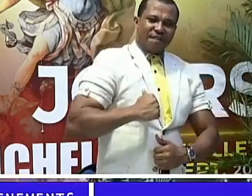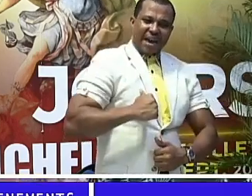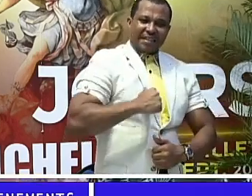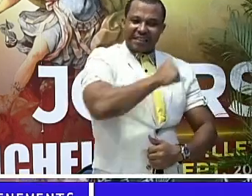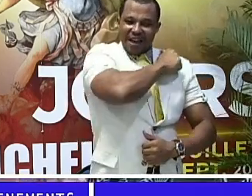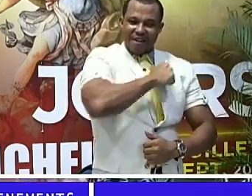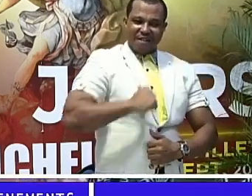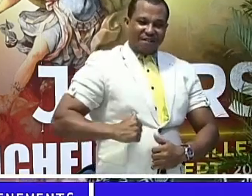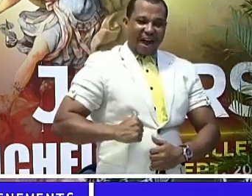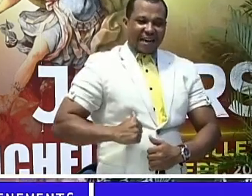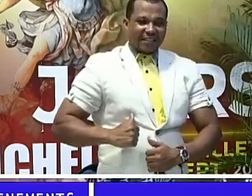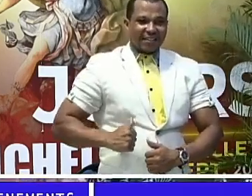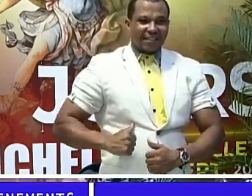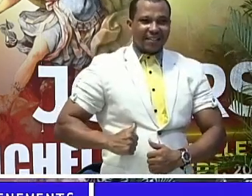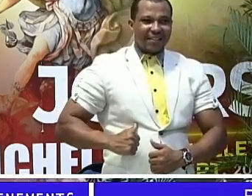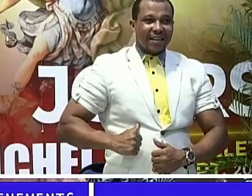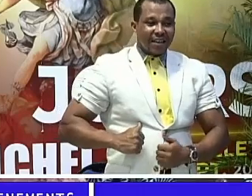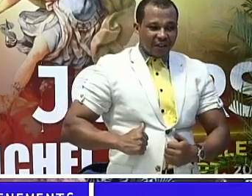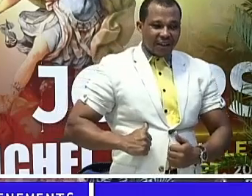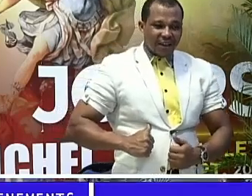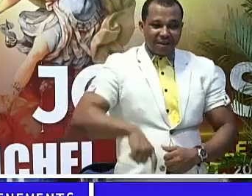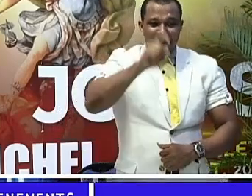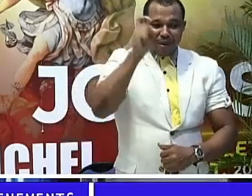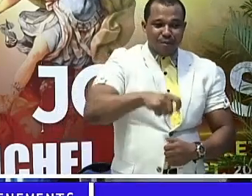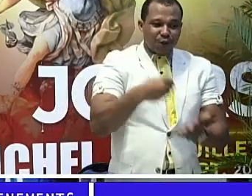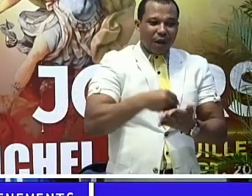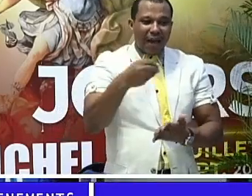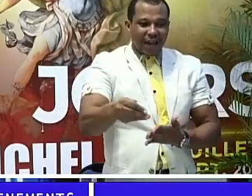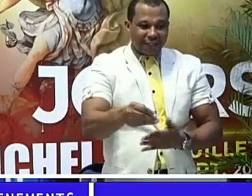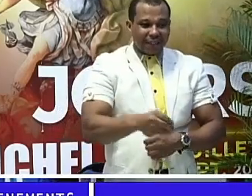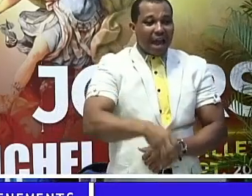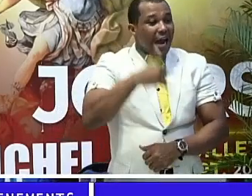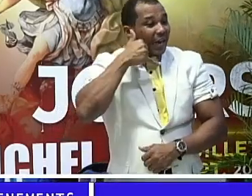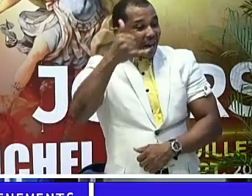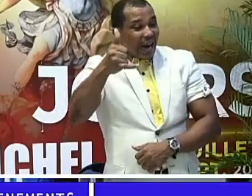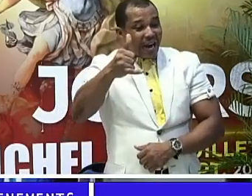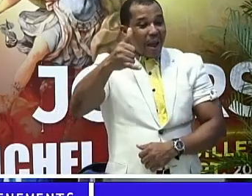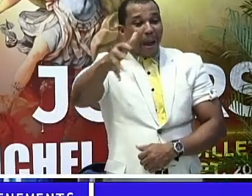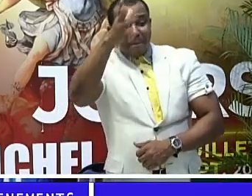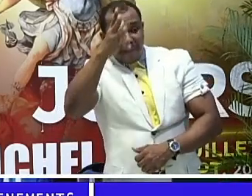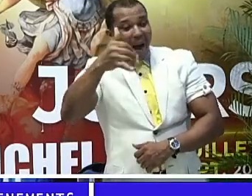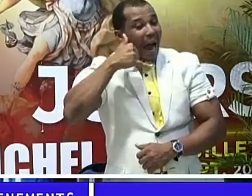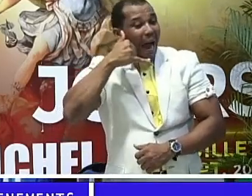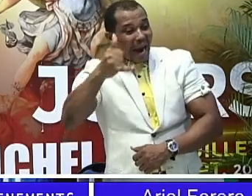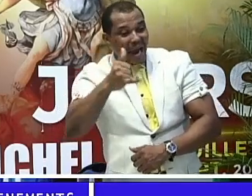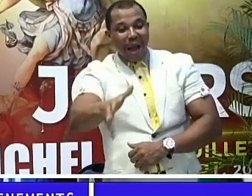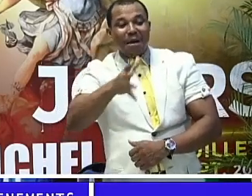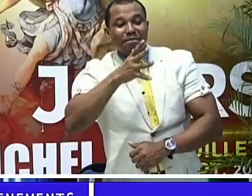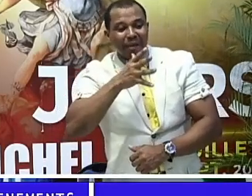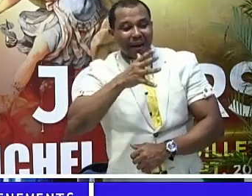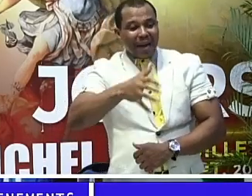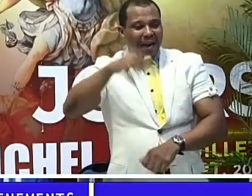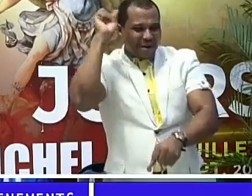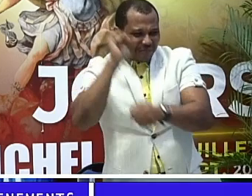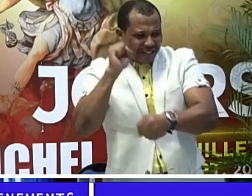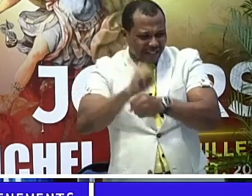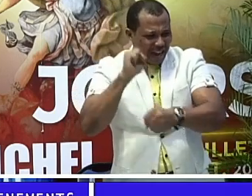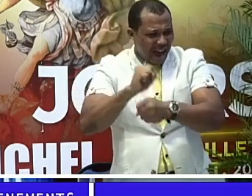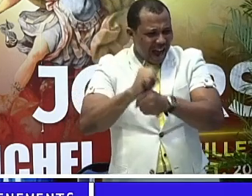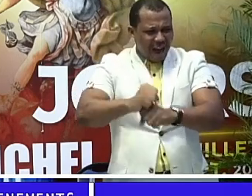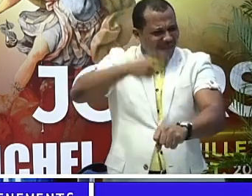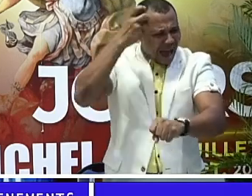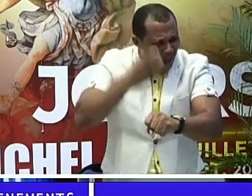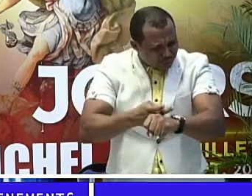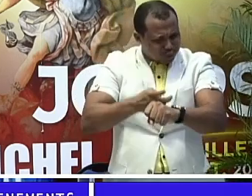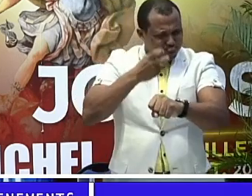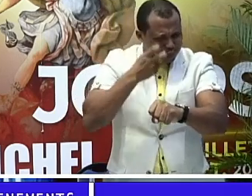C'est ti valis ça nèg la besoin. Li rele maman, rele papa, le cap travail di en dehors. Parce que gen moun